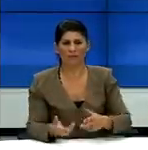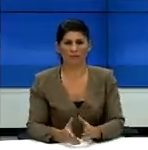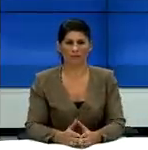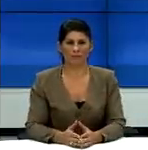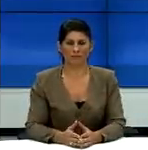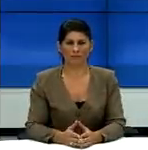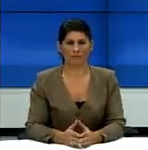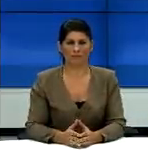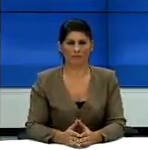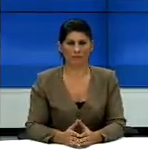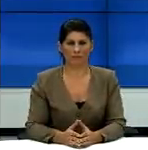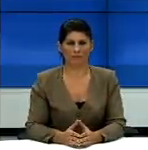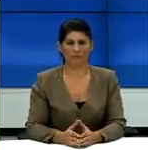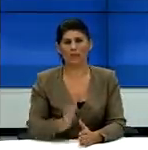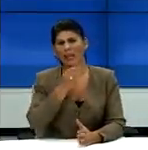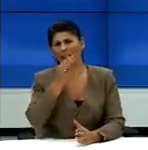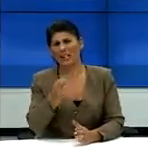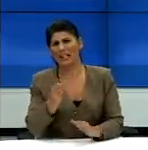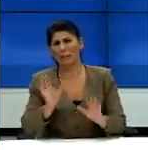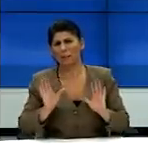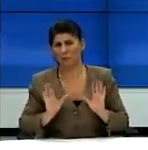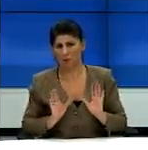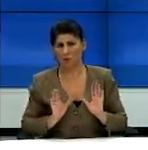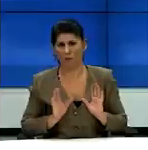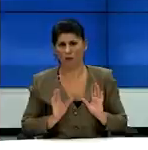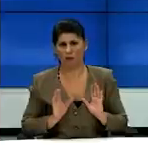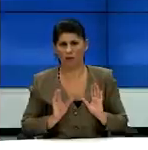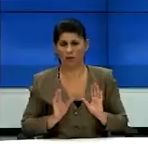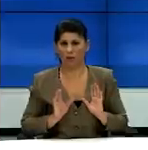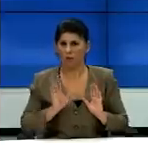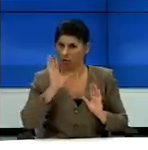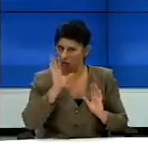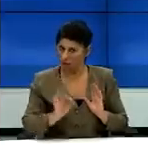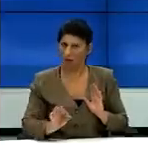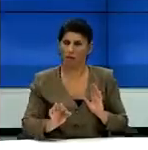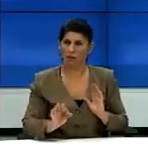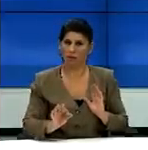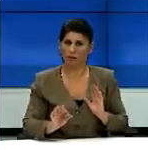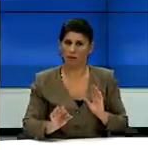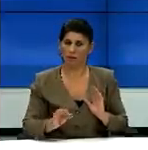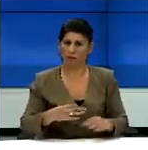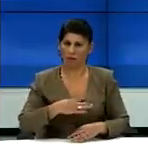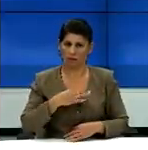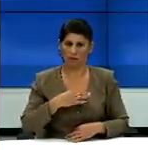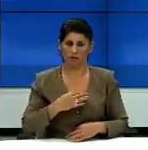Και βέβαια, να μην αναφερθώ, ήταν ειλικρινής η θλίψη σας για το